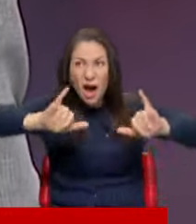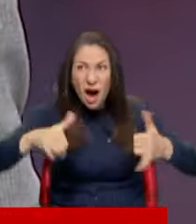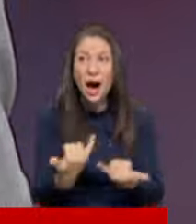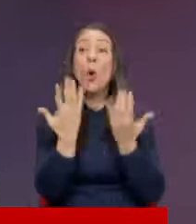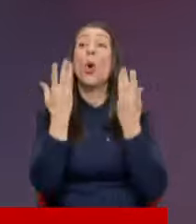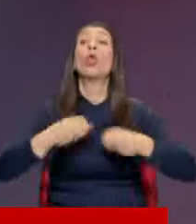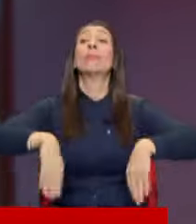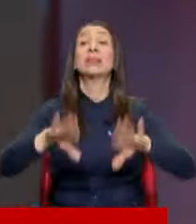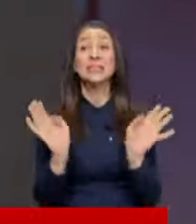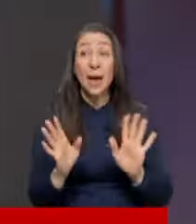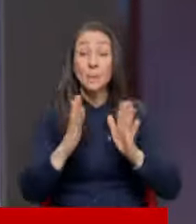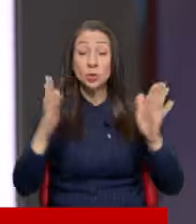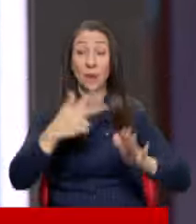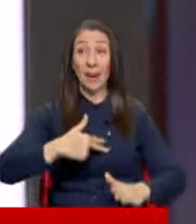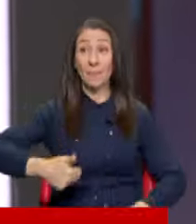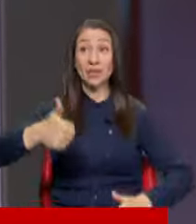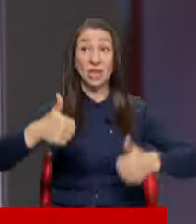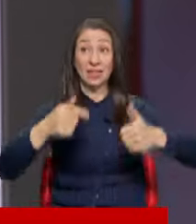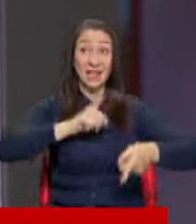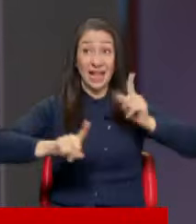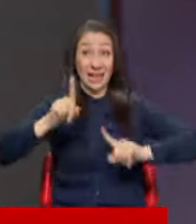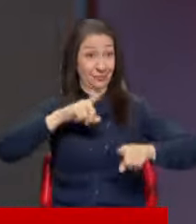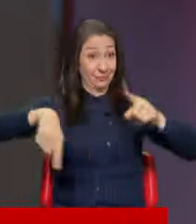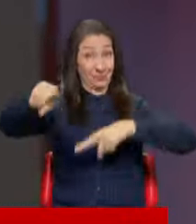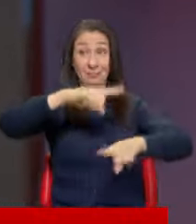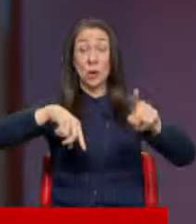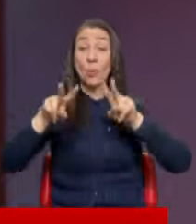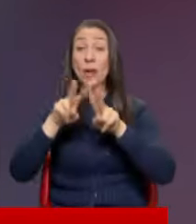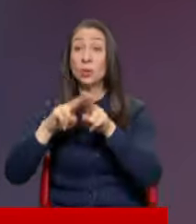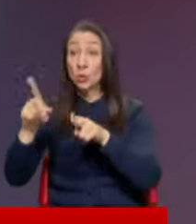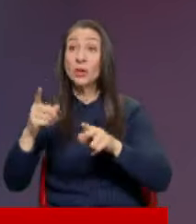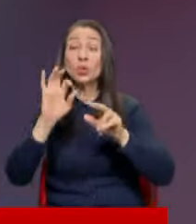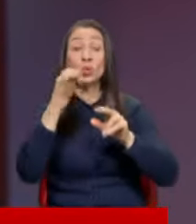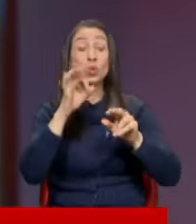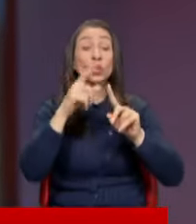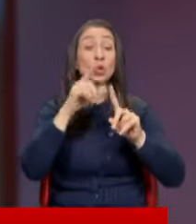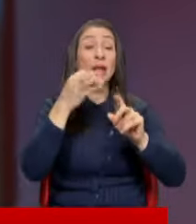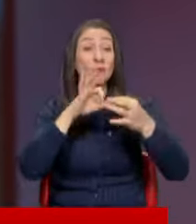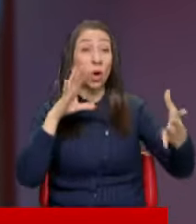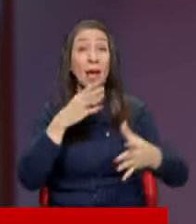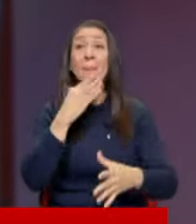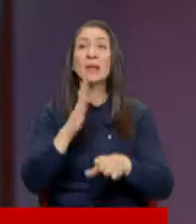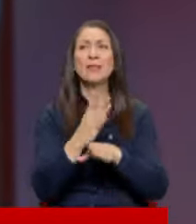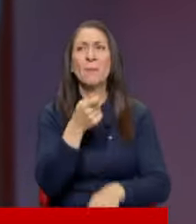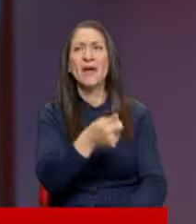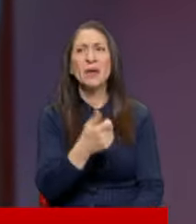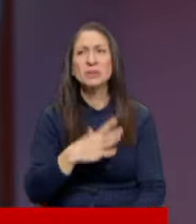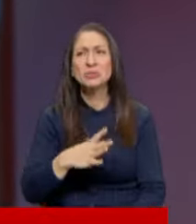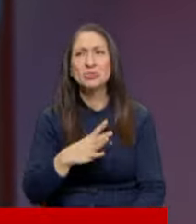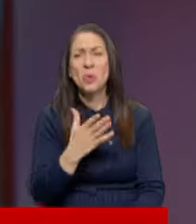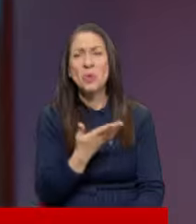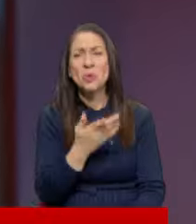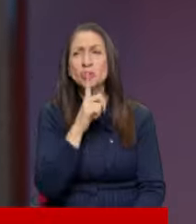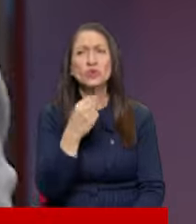kötü olmasa büyükşehir belediye başkanlığına aday olan Murat kurum ve Turgut Altınok emekliye niye para vermeyi taahüt